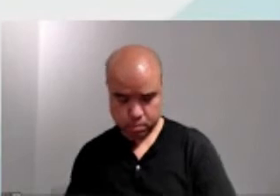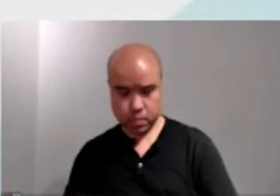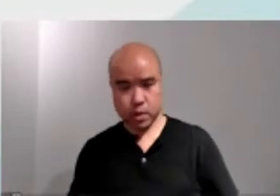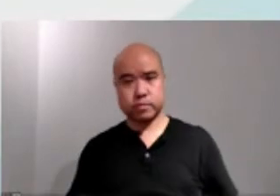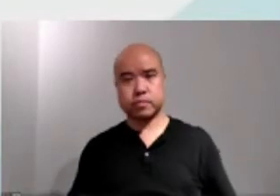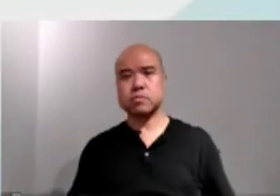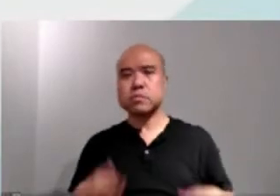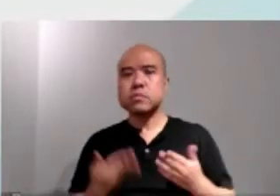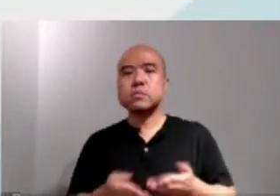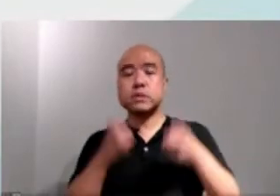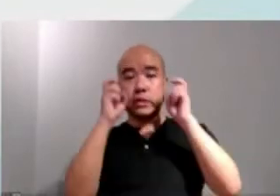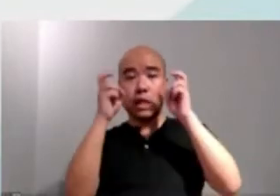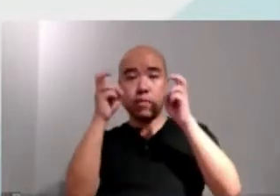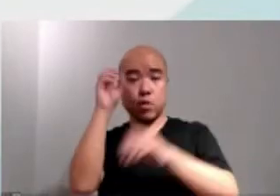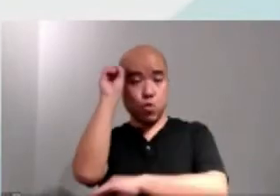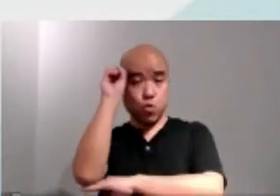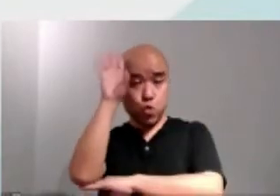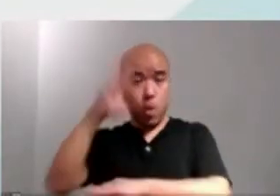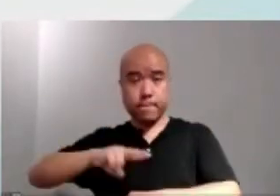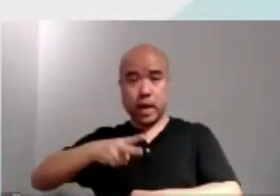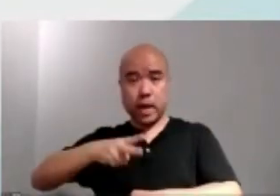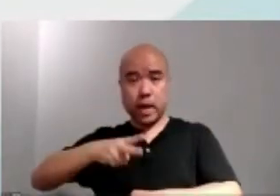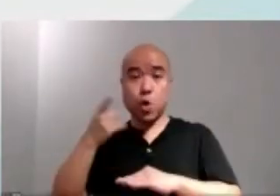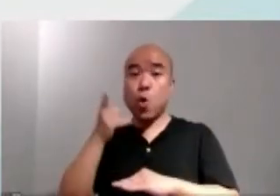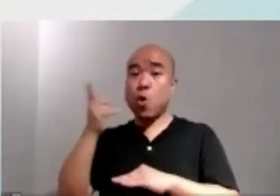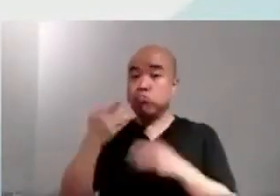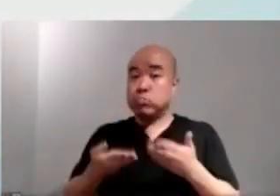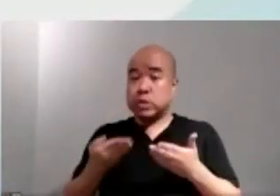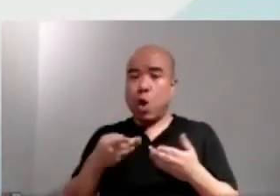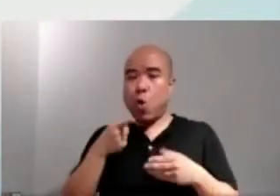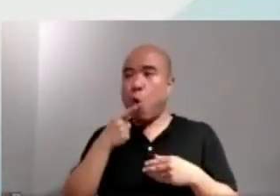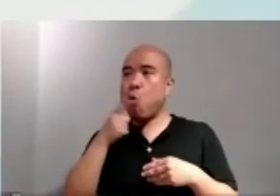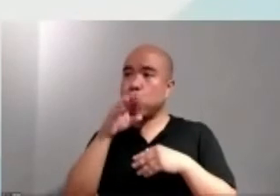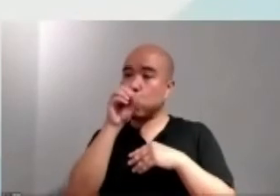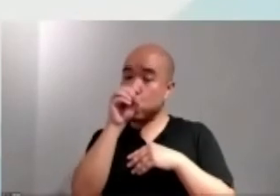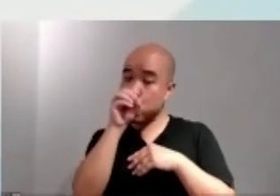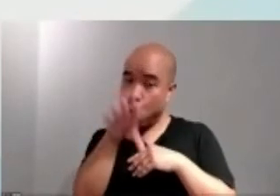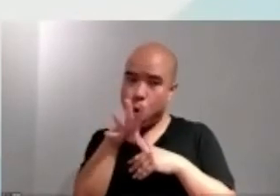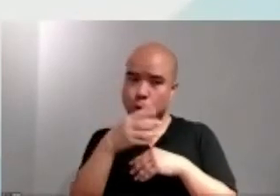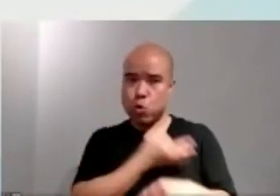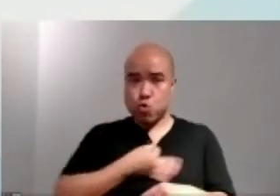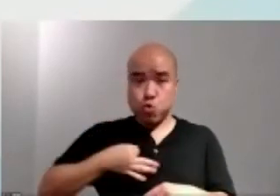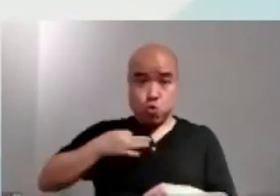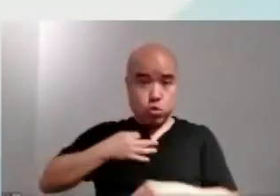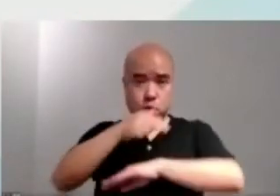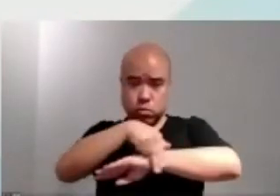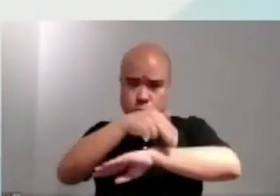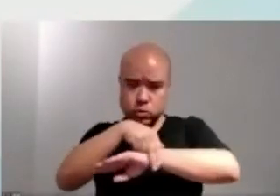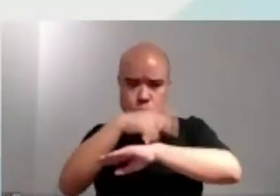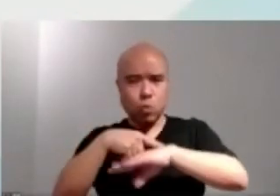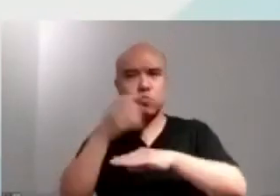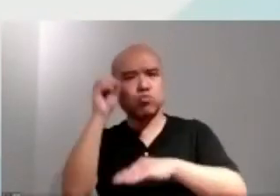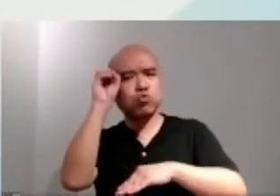新时代的方式和大家分享由珠宝设计到推动慈善以至发展社会创新的心路历程。